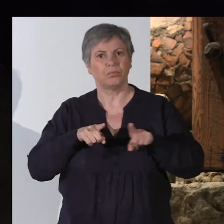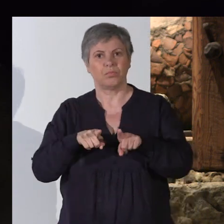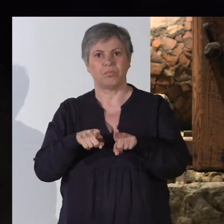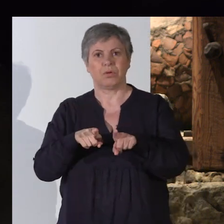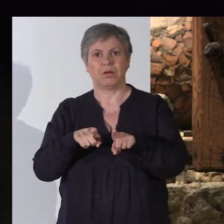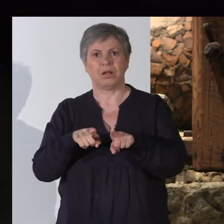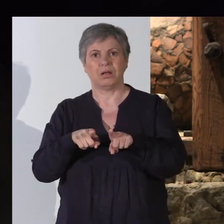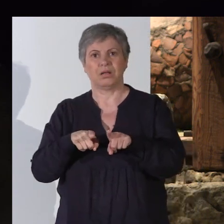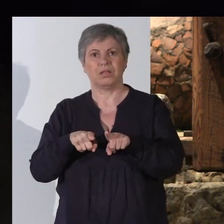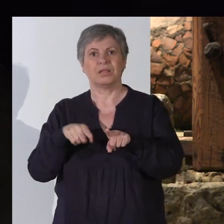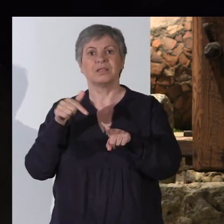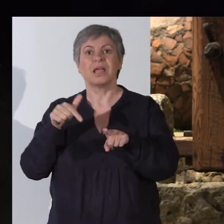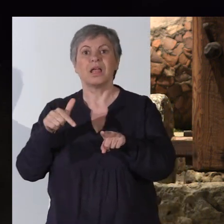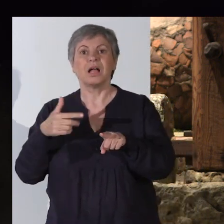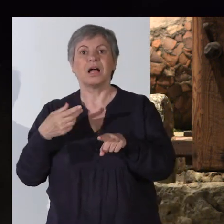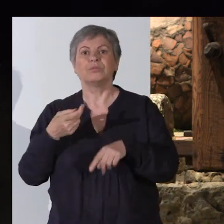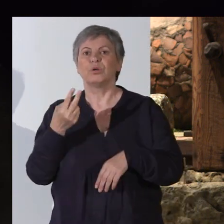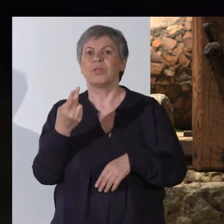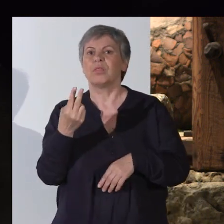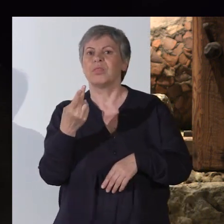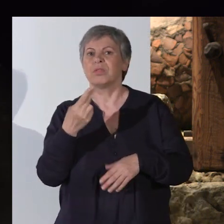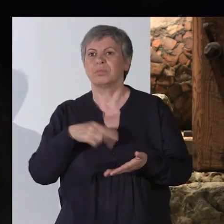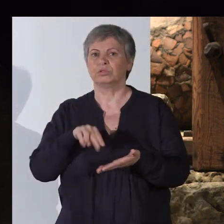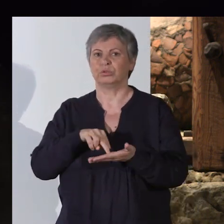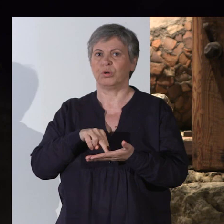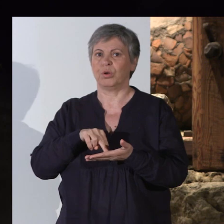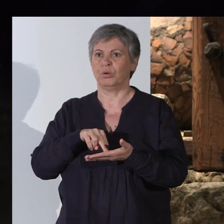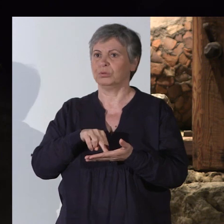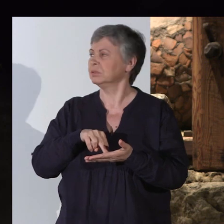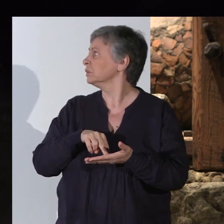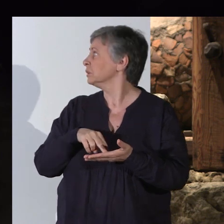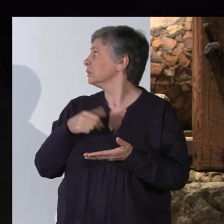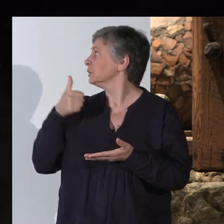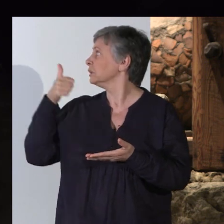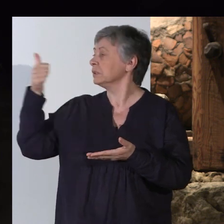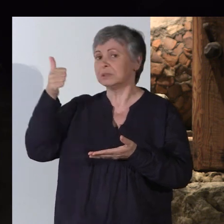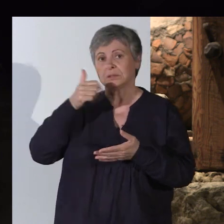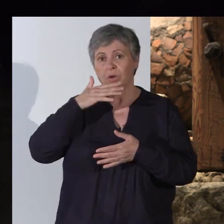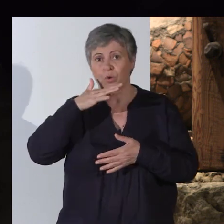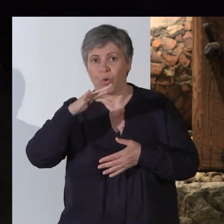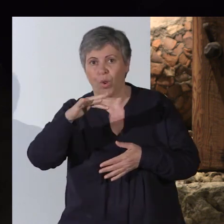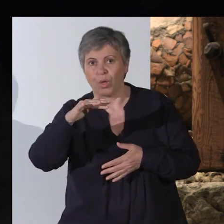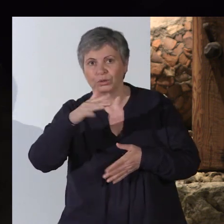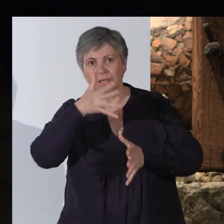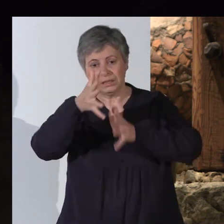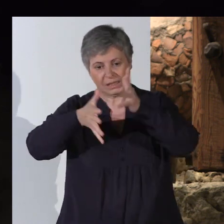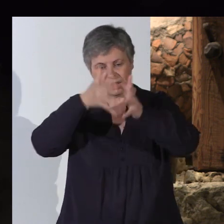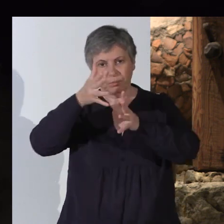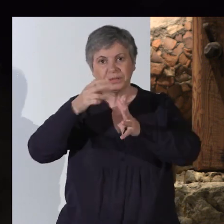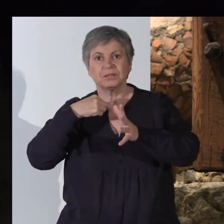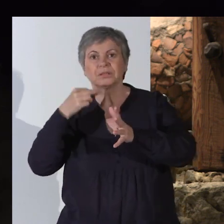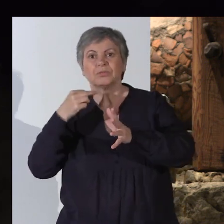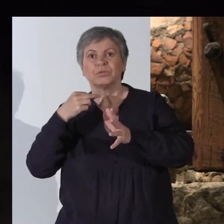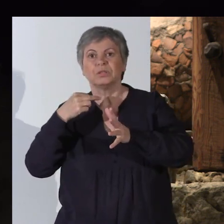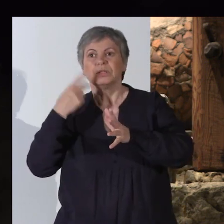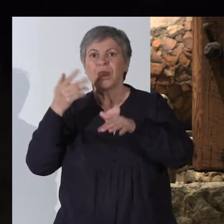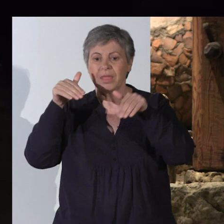μια πλατφόρμα διπλής διανομής στην ουσία δηλαδή έχουνε τον ίδιο ρόλο ο καθένας στη γλώσσα του με μια προσπάθεια να σεβαστεί ο ένας στην